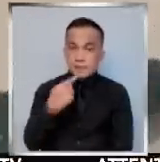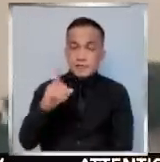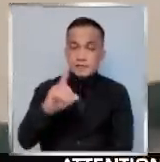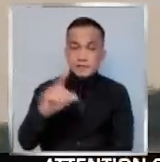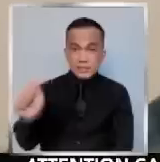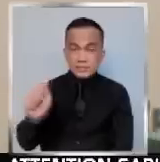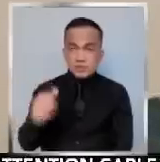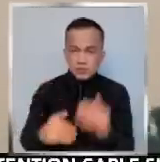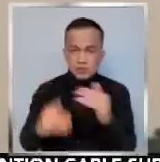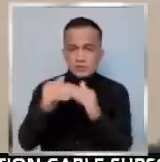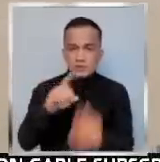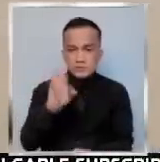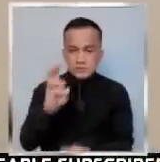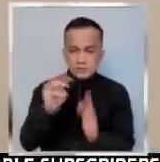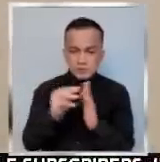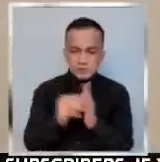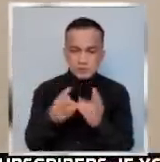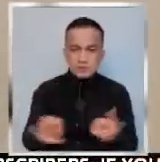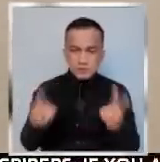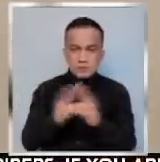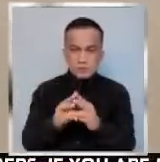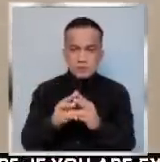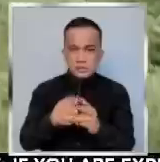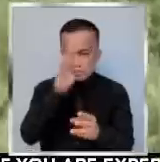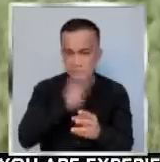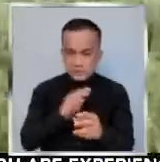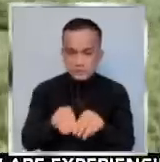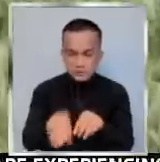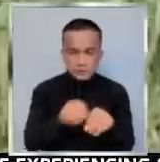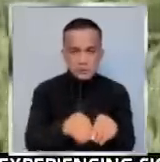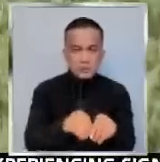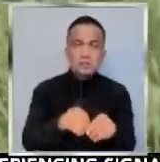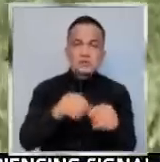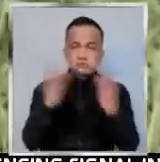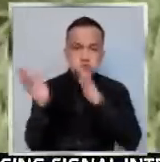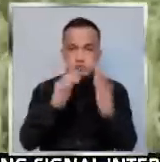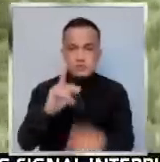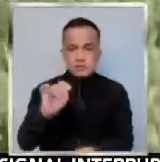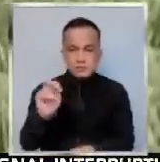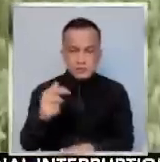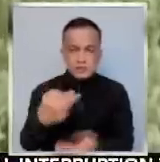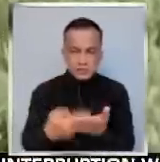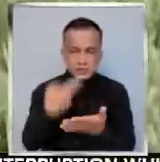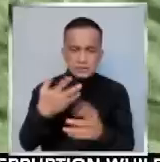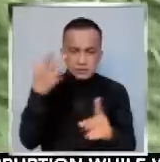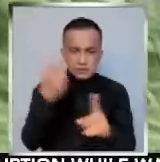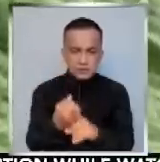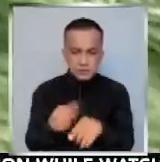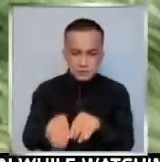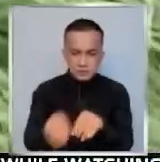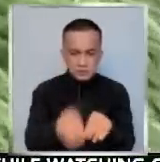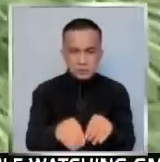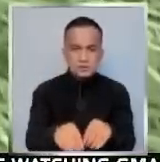million pesos ang halaga ng pinsala sa agrikultura ng Bagyong Cardie. Bigas ang pinaka-apektadong produktong agrikultura.